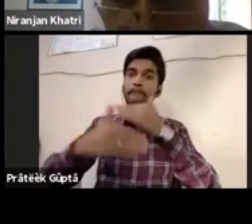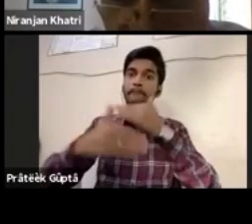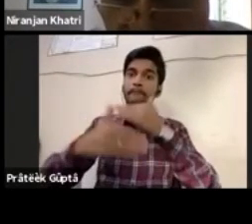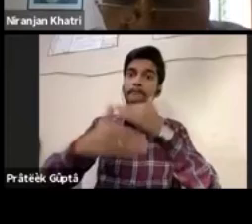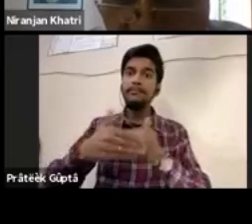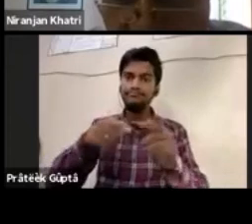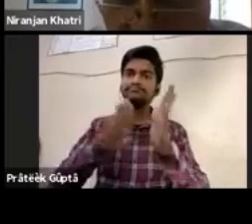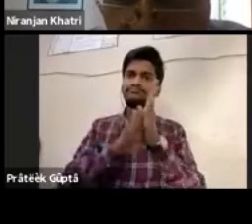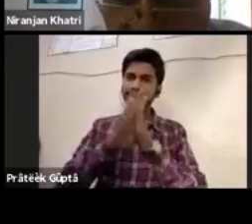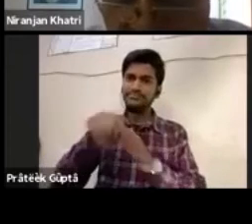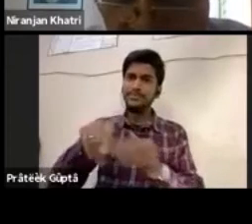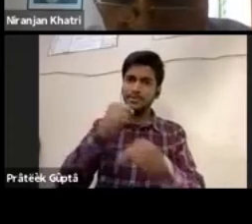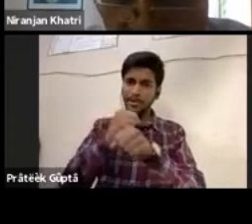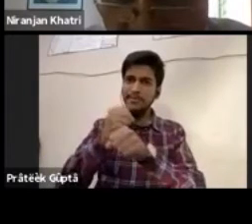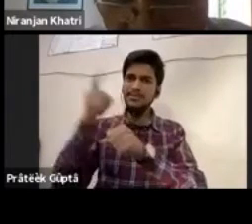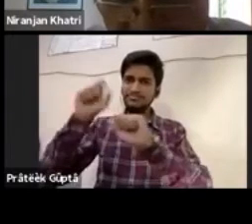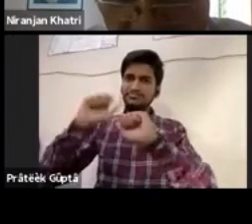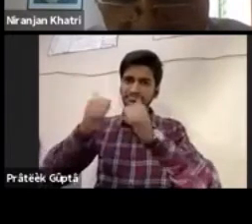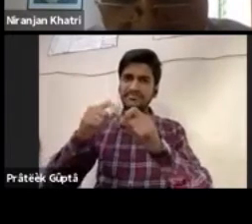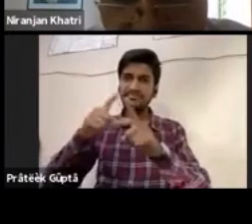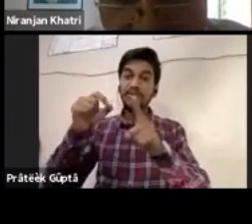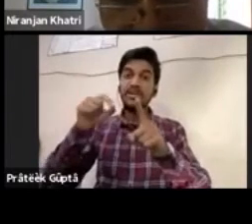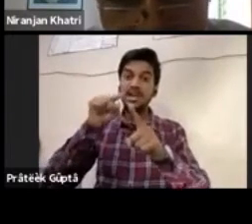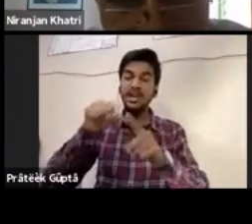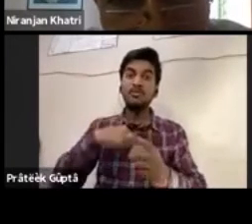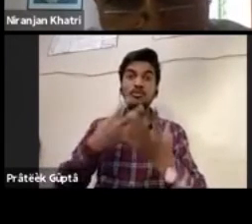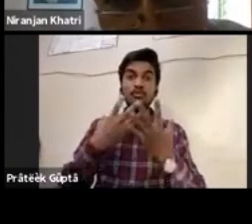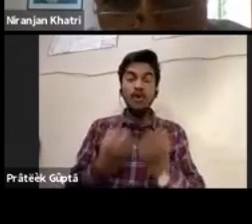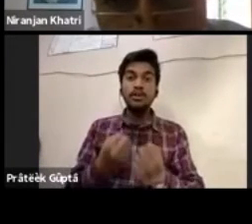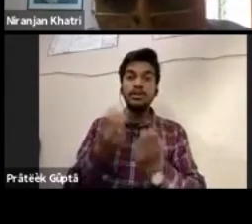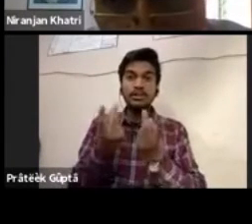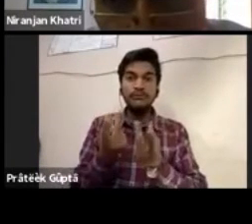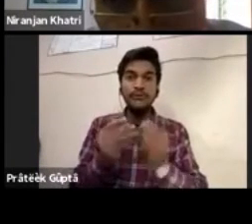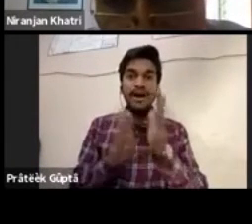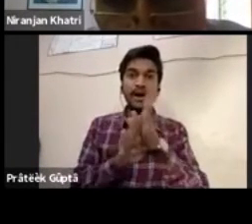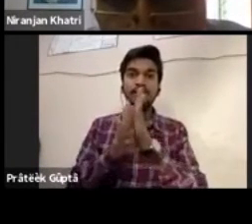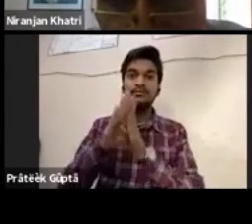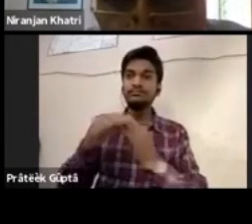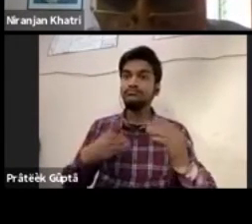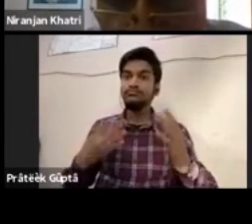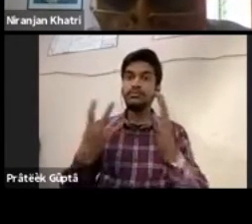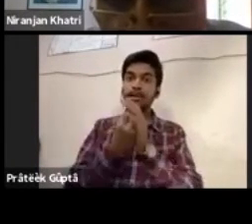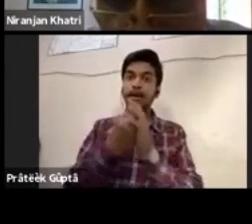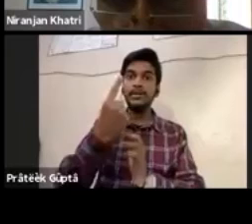रहा है, but and I'm glad that you know with this new app that's come in,